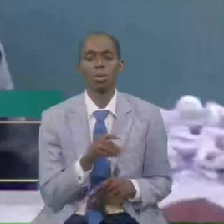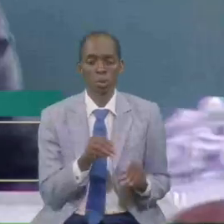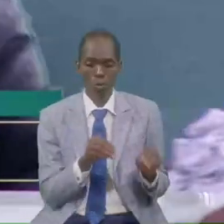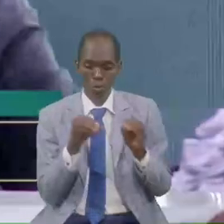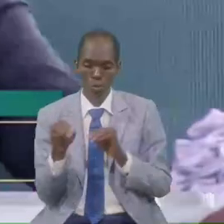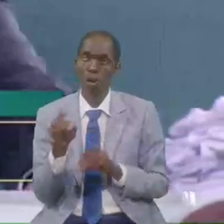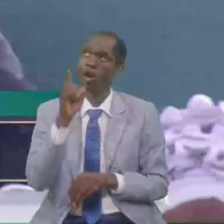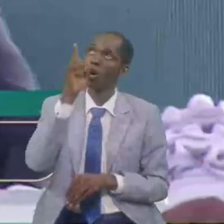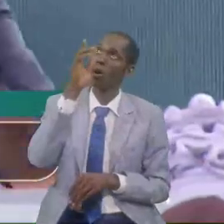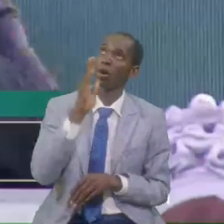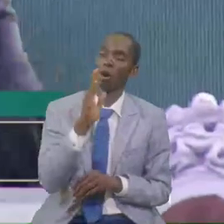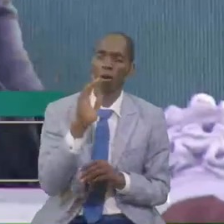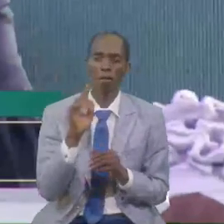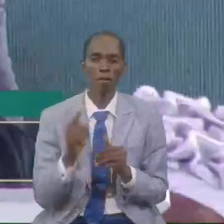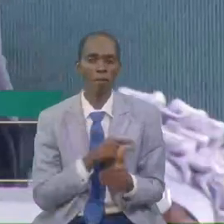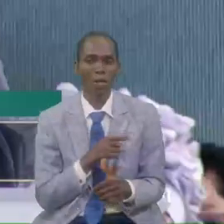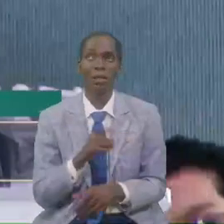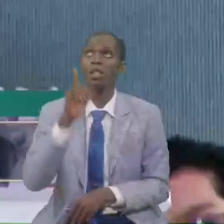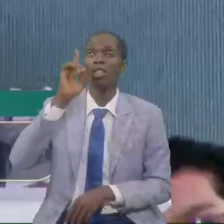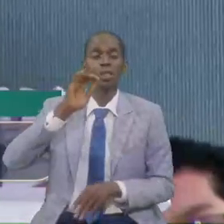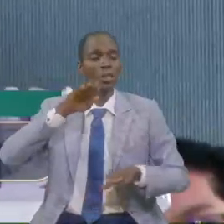Donnez la première place à Dieu d'abord.